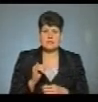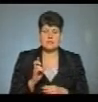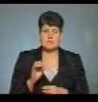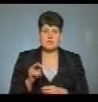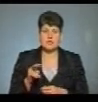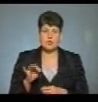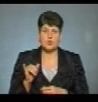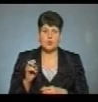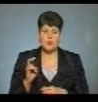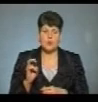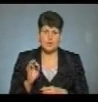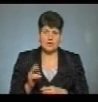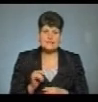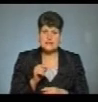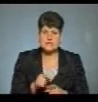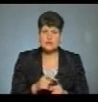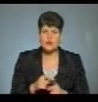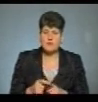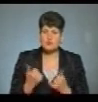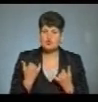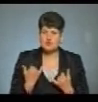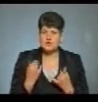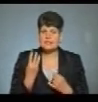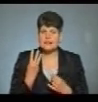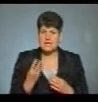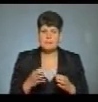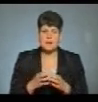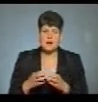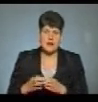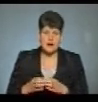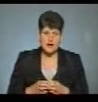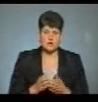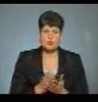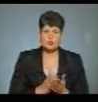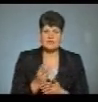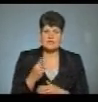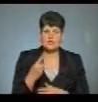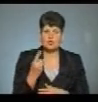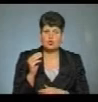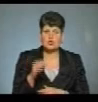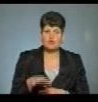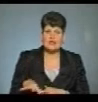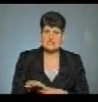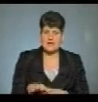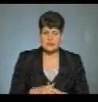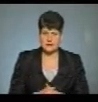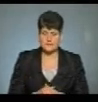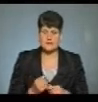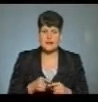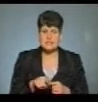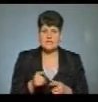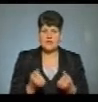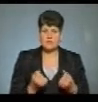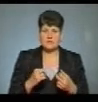Білоока. За її словами, нині 3 бригади медиків обслуговують 31 тисячу населення. Цей автомобіль ми